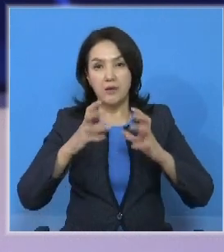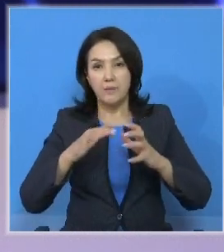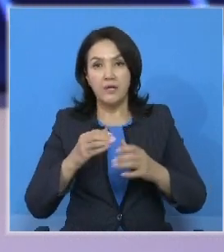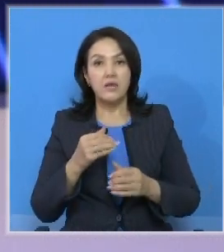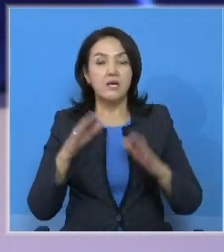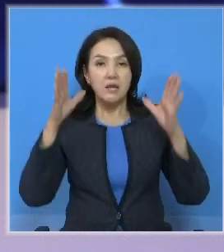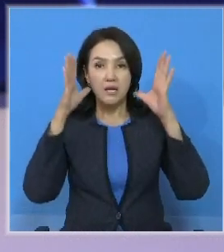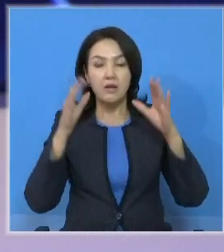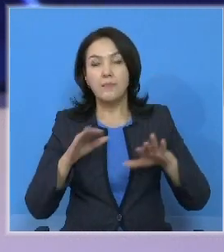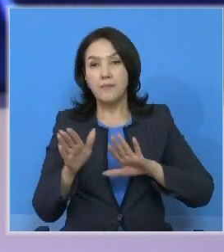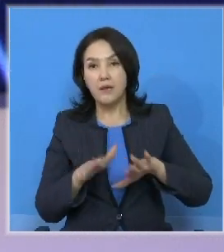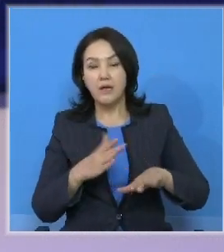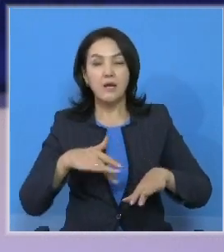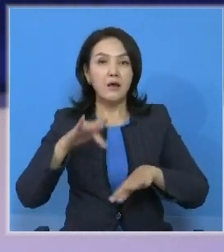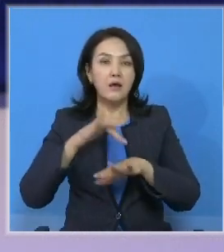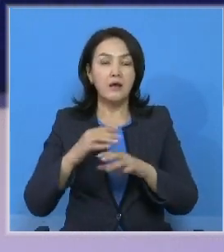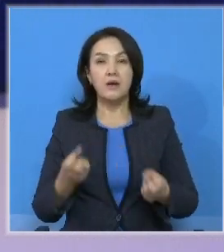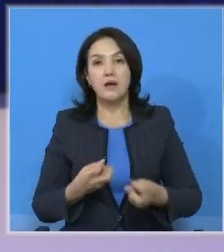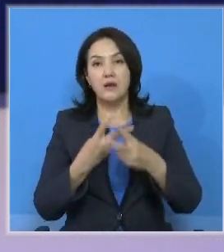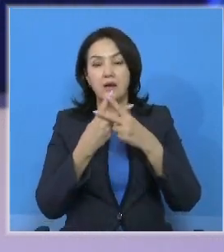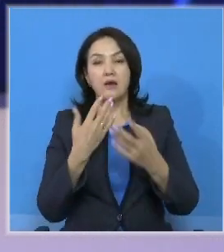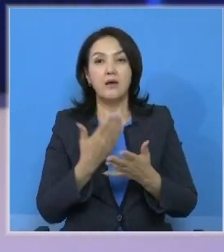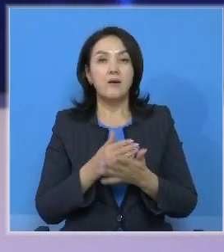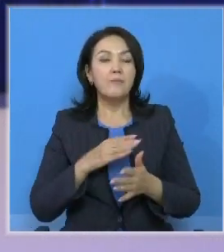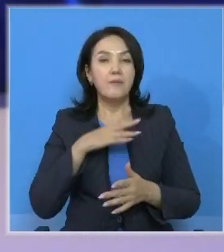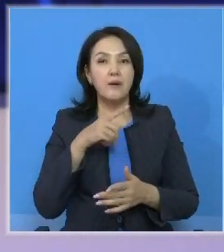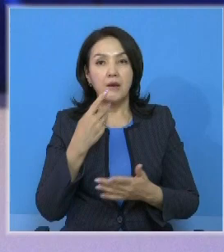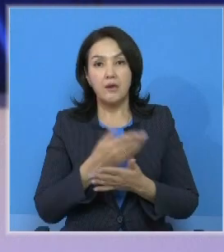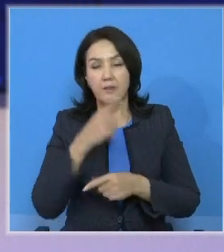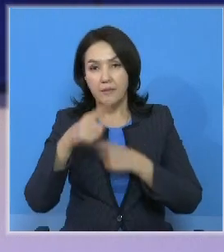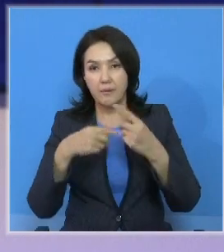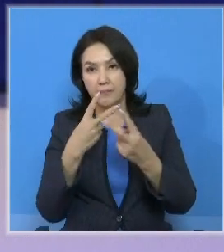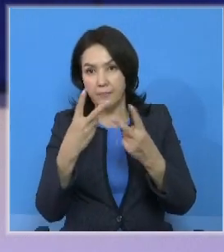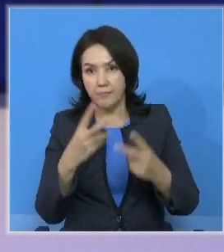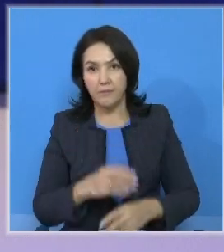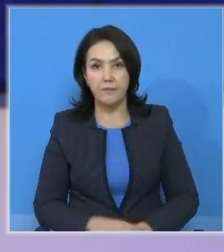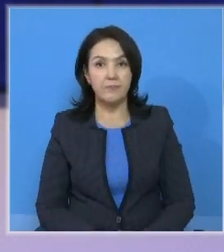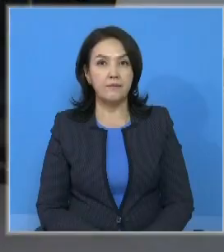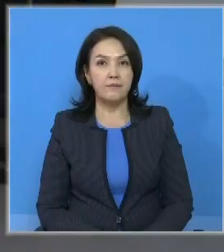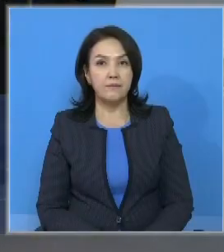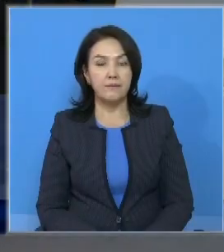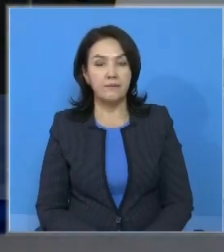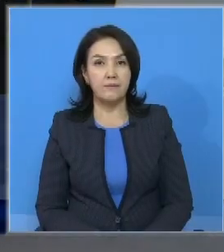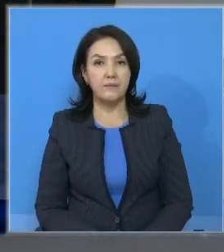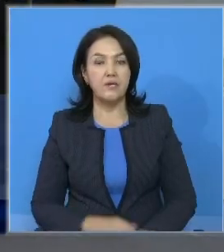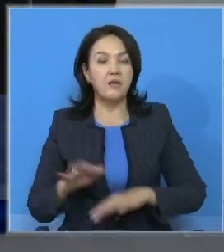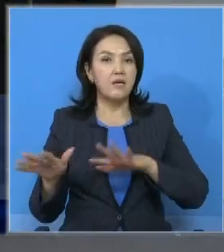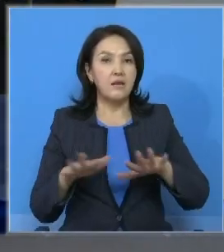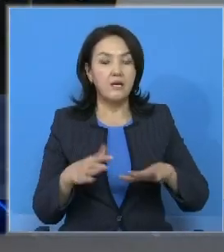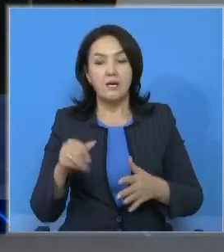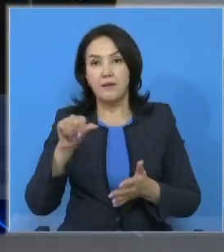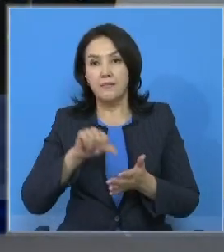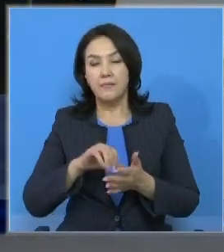традиционных религий, прошедшего в городе Астана. О чем именно шла речь в нашем следующем сюжете выпуска. Мероприятие